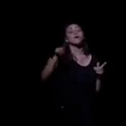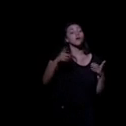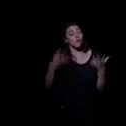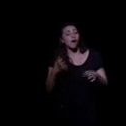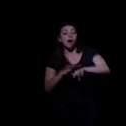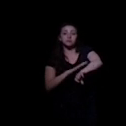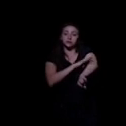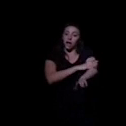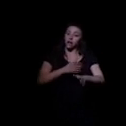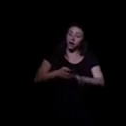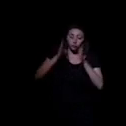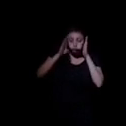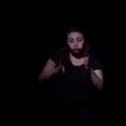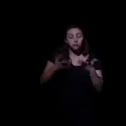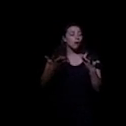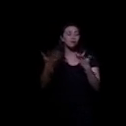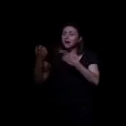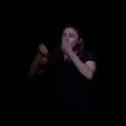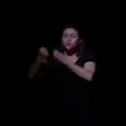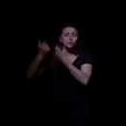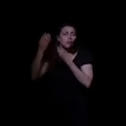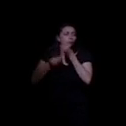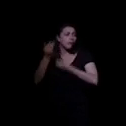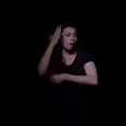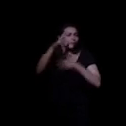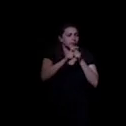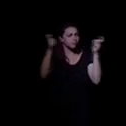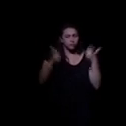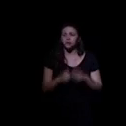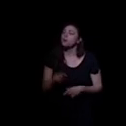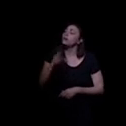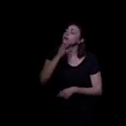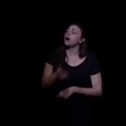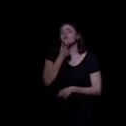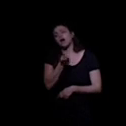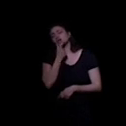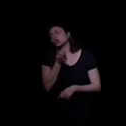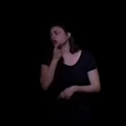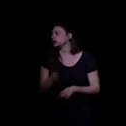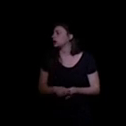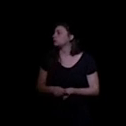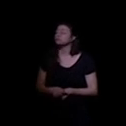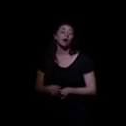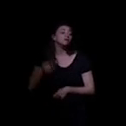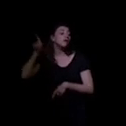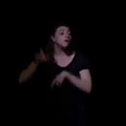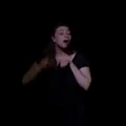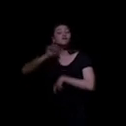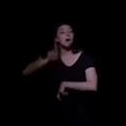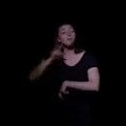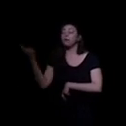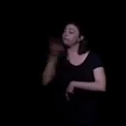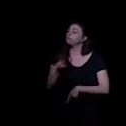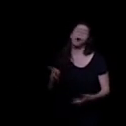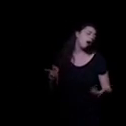domaine, automobile ou autre, hein, je vais pas juste vous dire que c'est facile. J'ai trop entendu des choses comme ça. Des femmes qui venaient parler, nous expliquer que tout se passait très bien